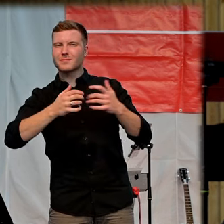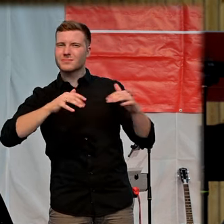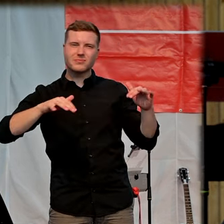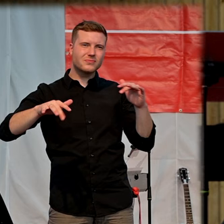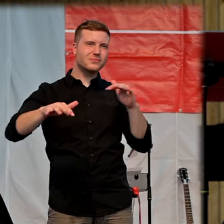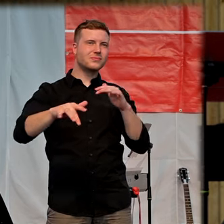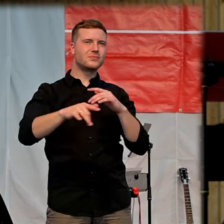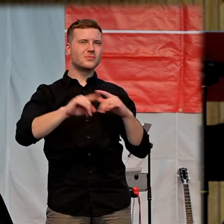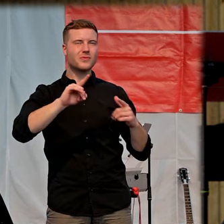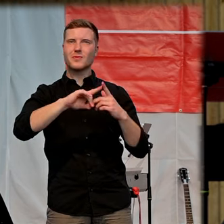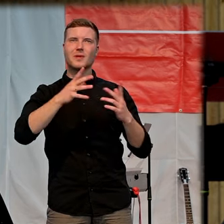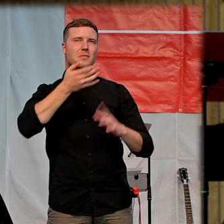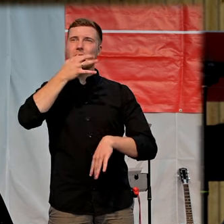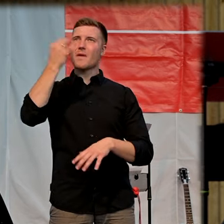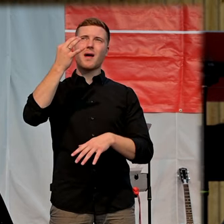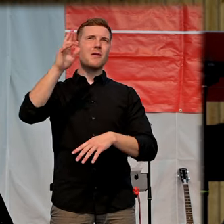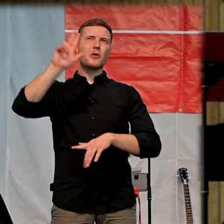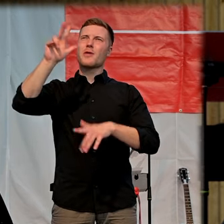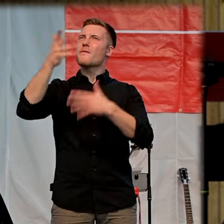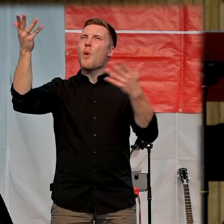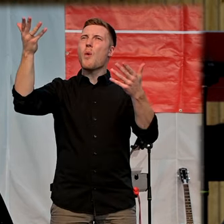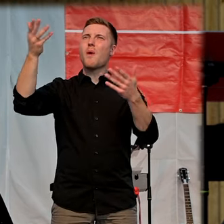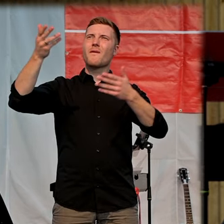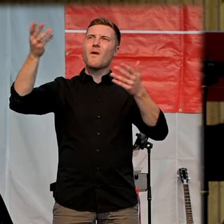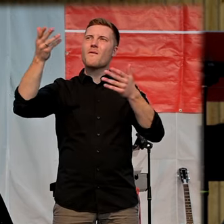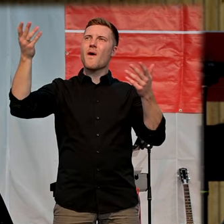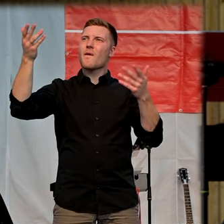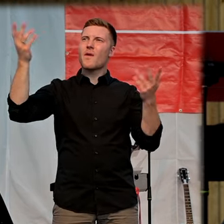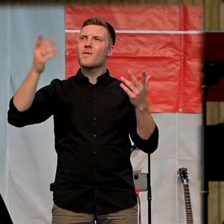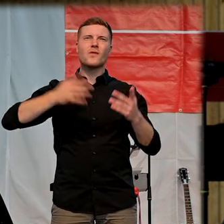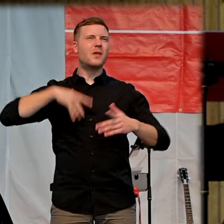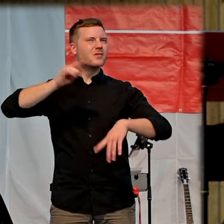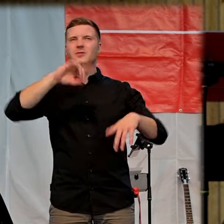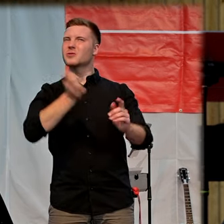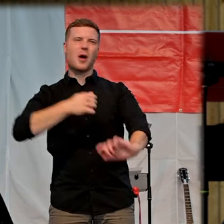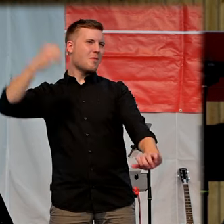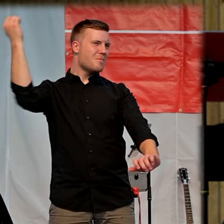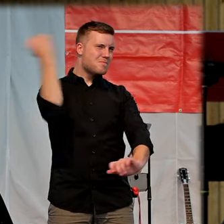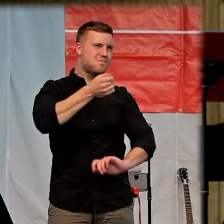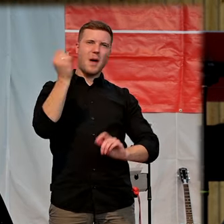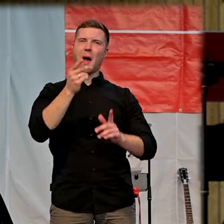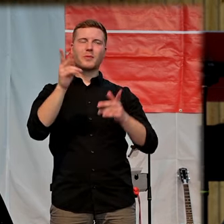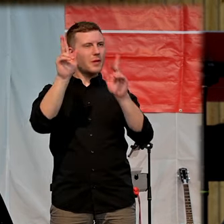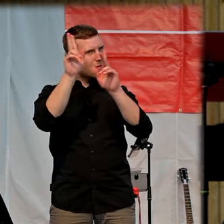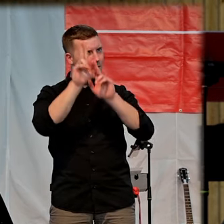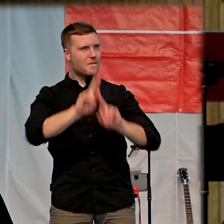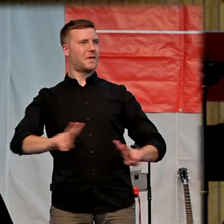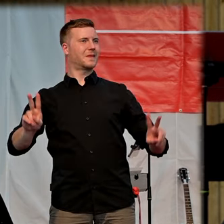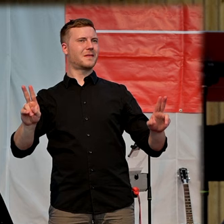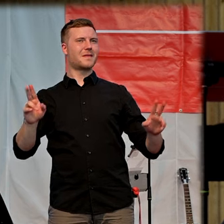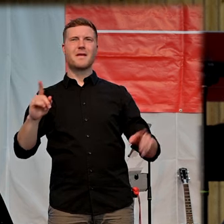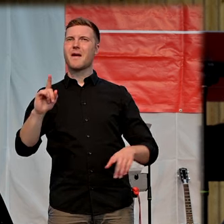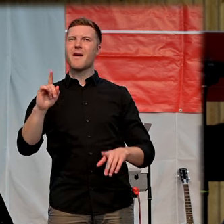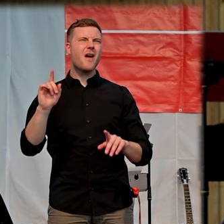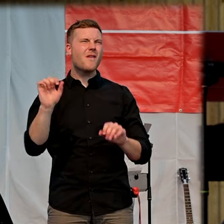Gott, wo bist du denn in dieser Zeit? Warum haust du nicht mehr richtig rein? Warum zeigst du dich nicht